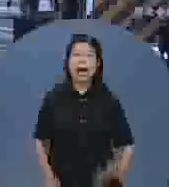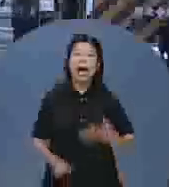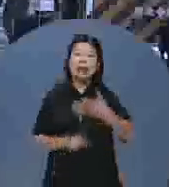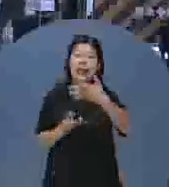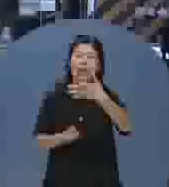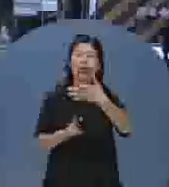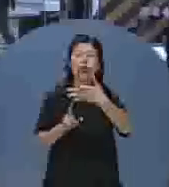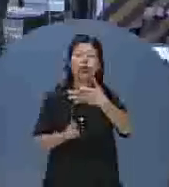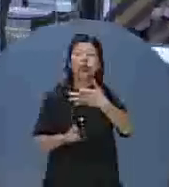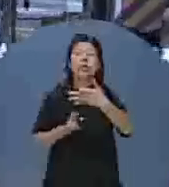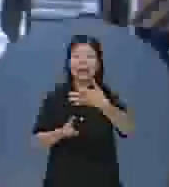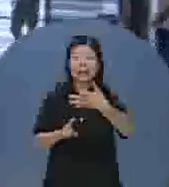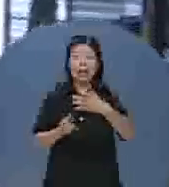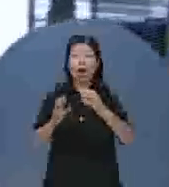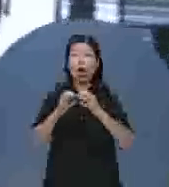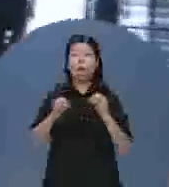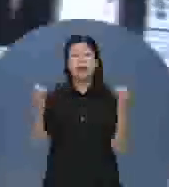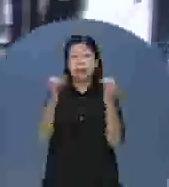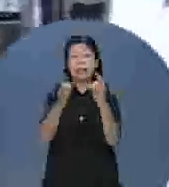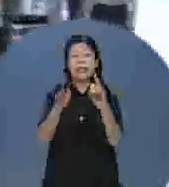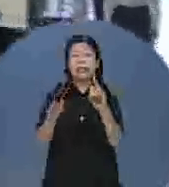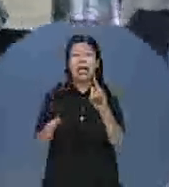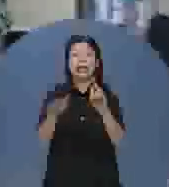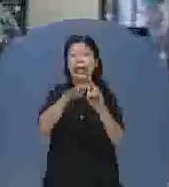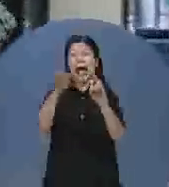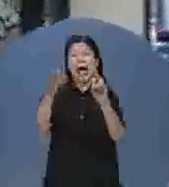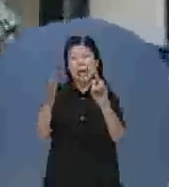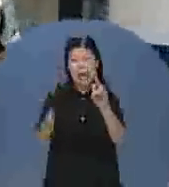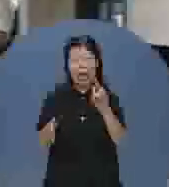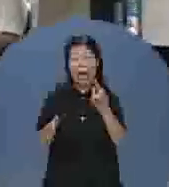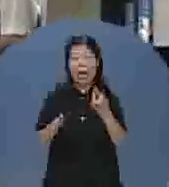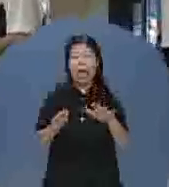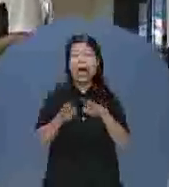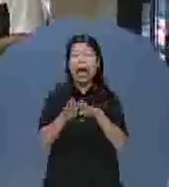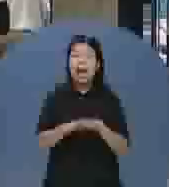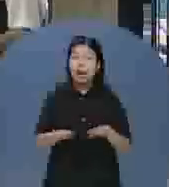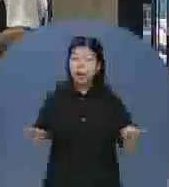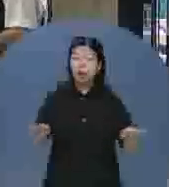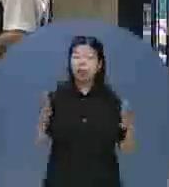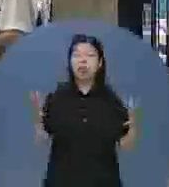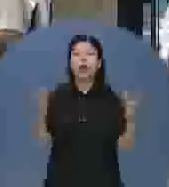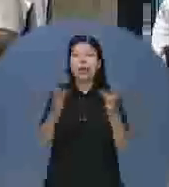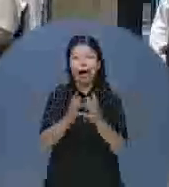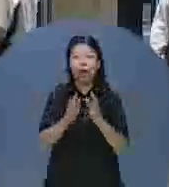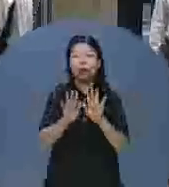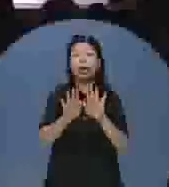8月11日コミュニティセンターで平和の集いが行われました。